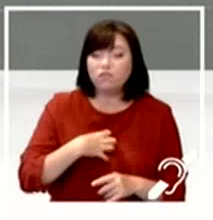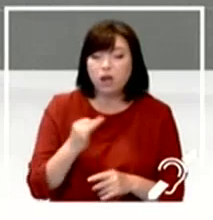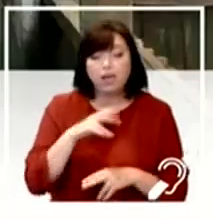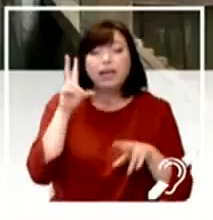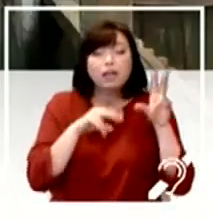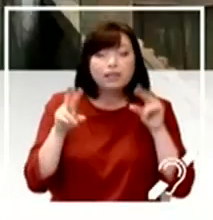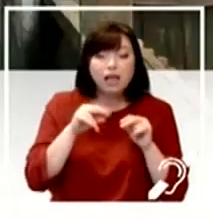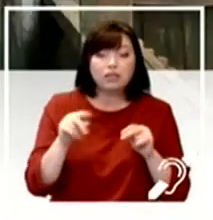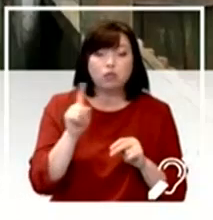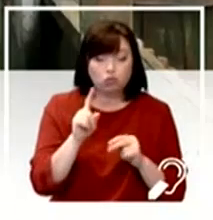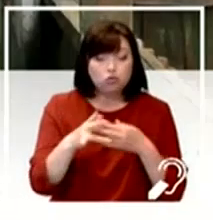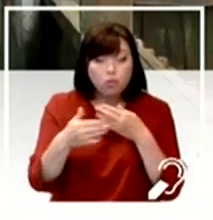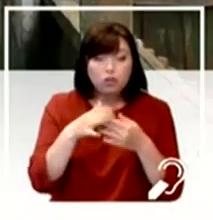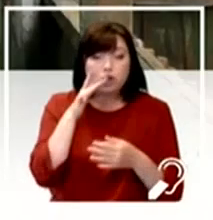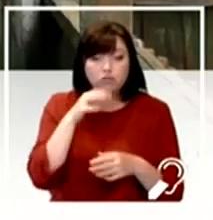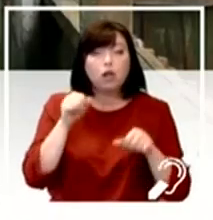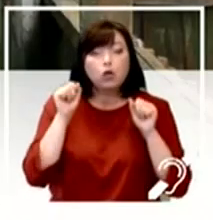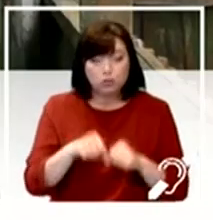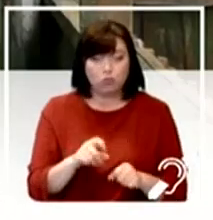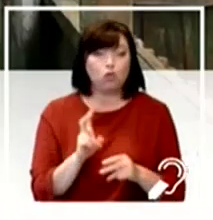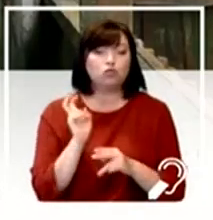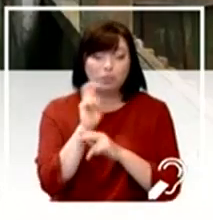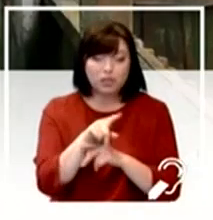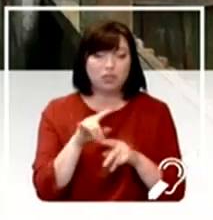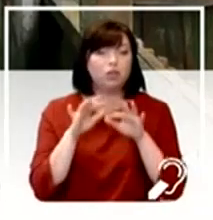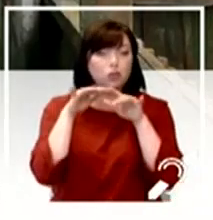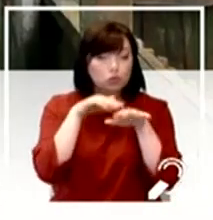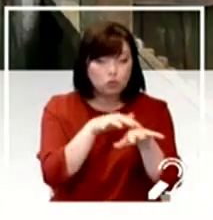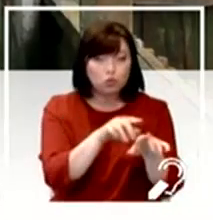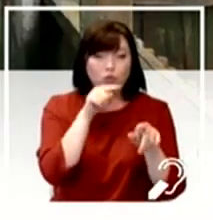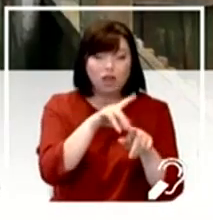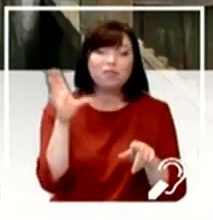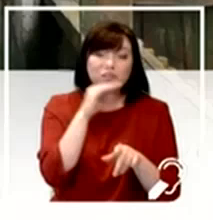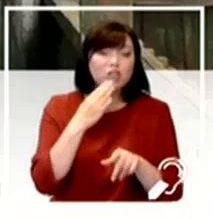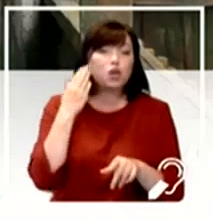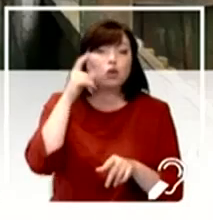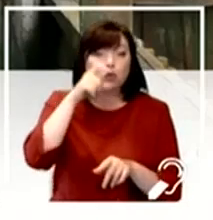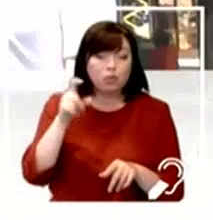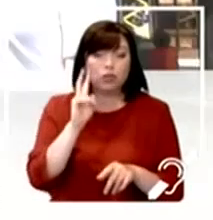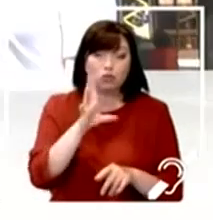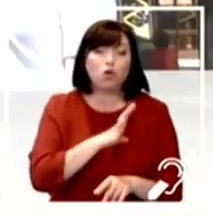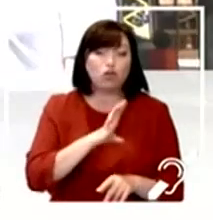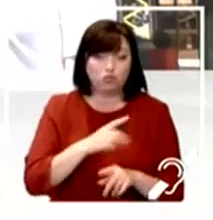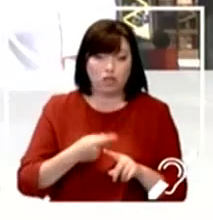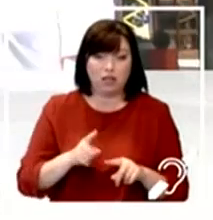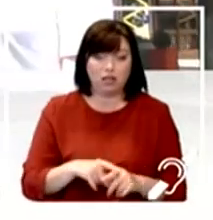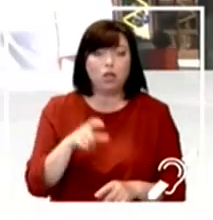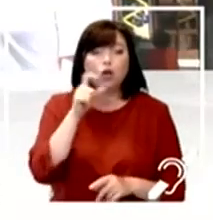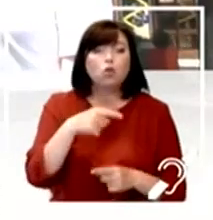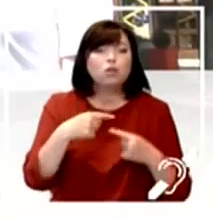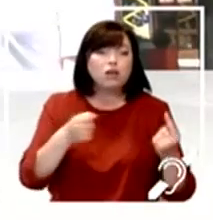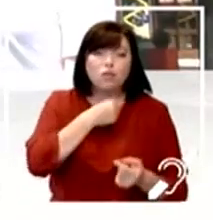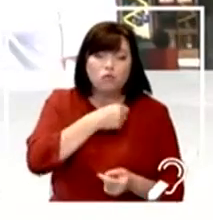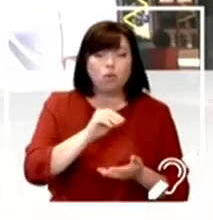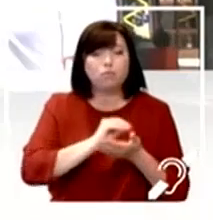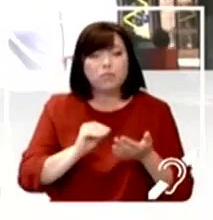ca în viitorul apropiat să putem să ne adunăm aici toți românii care așteaptă acest moment. Oamenii de toată vârstele,